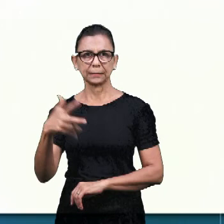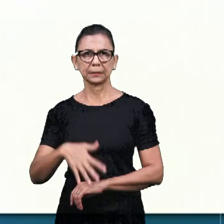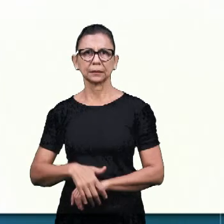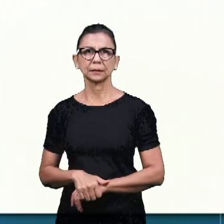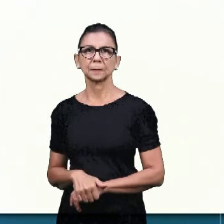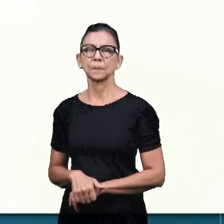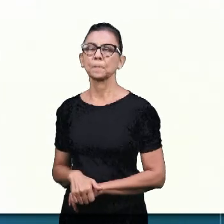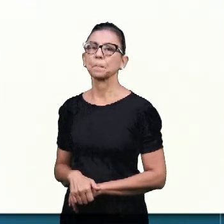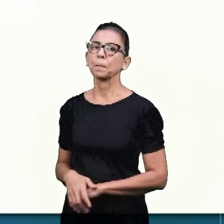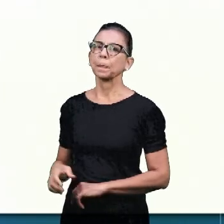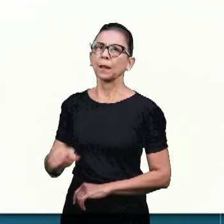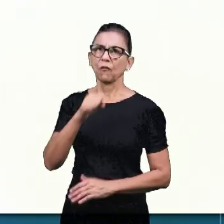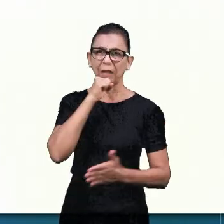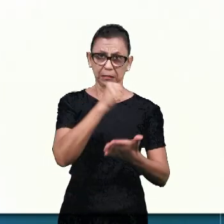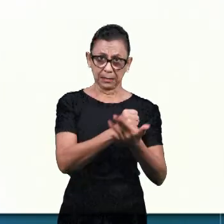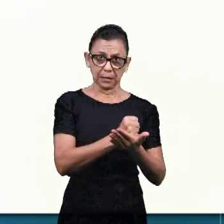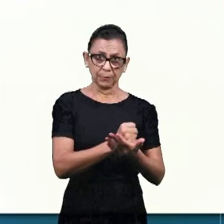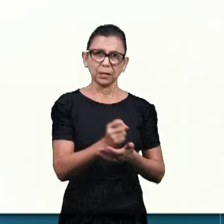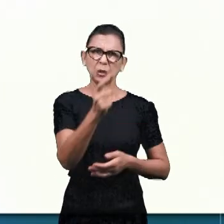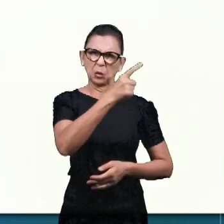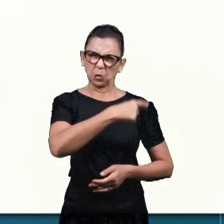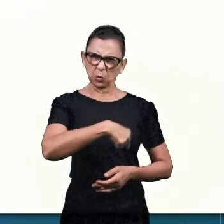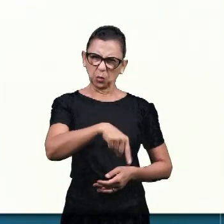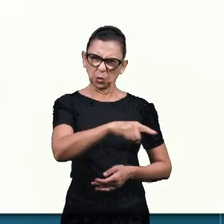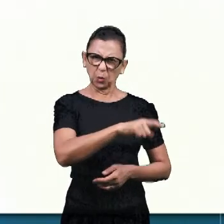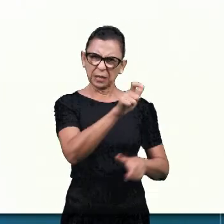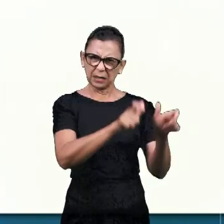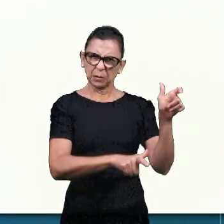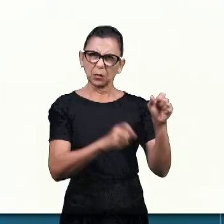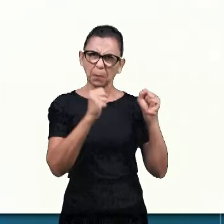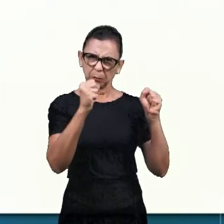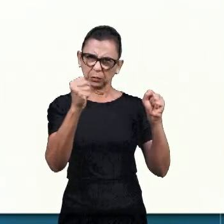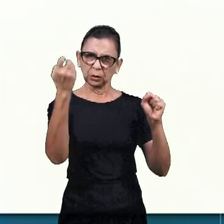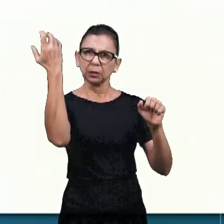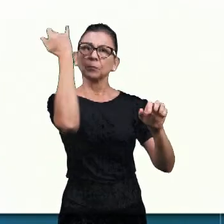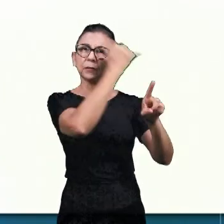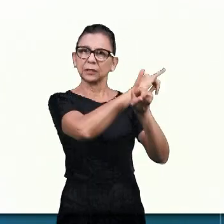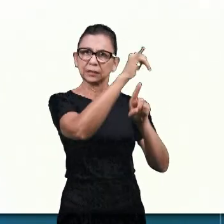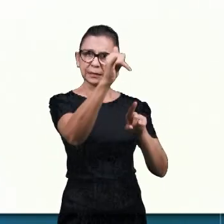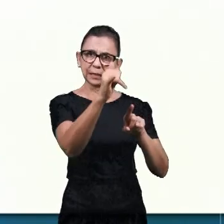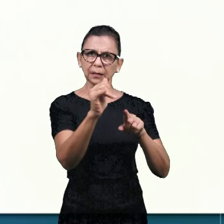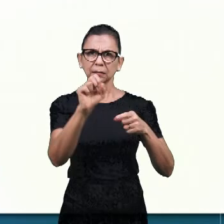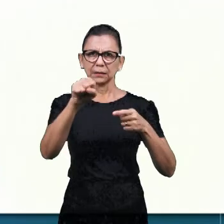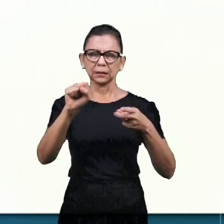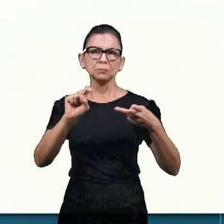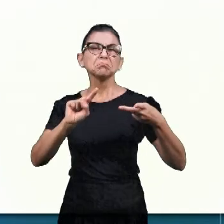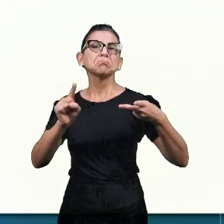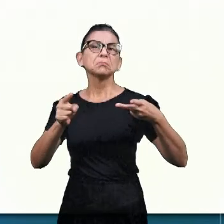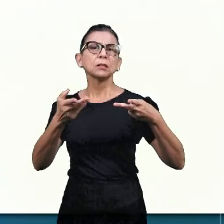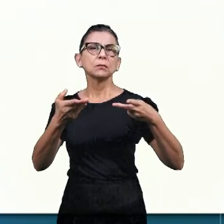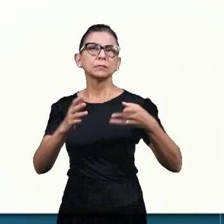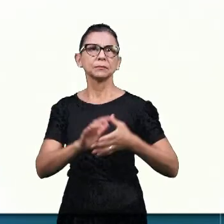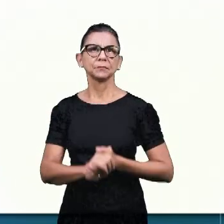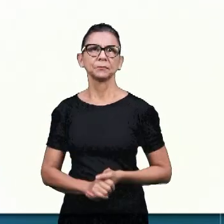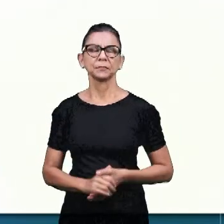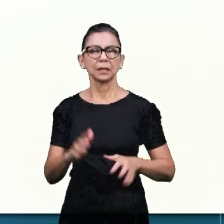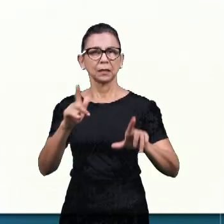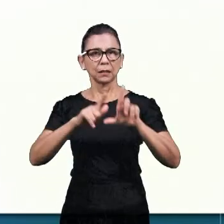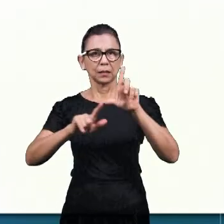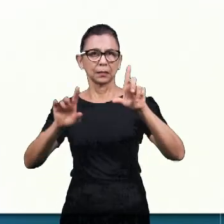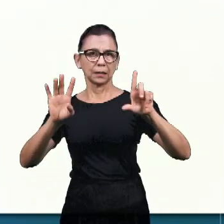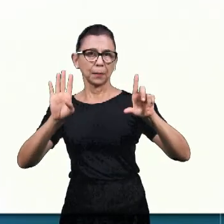tous pouvaient prophétiser. C'est une question, oui ou non? La lettre B, au 3.2b,